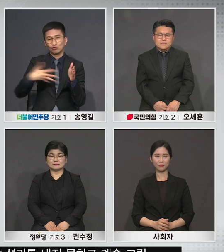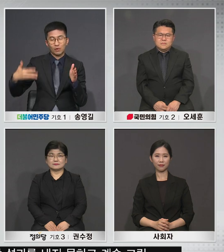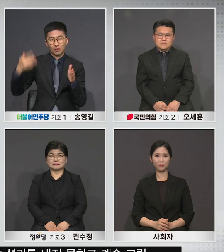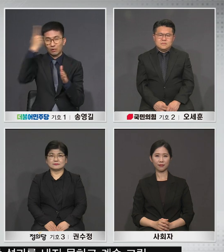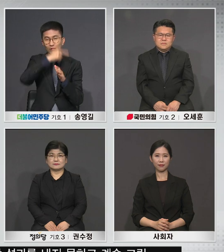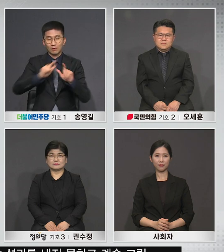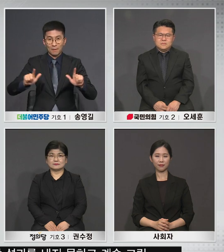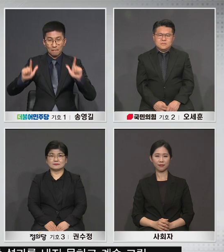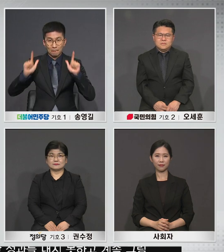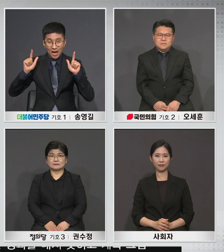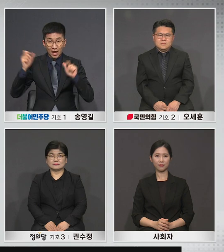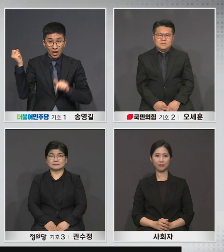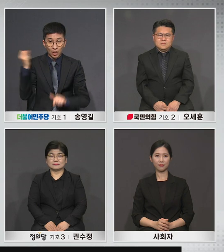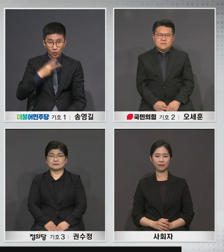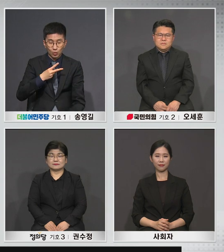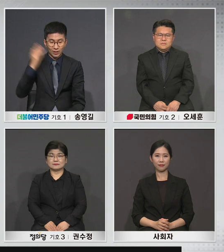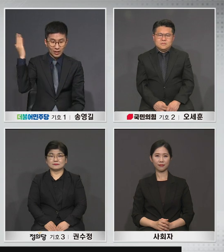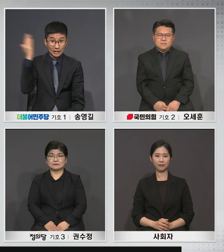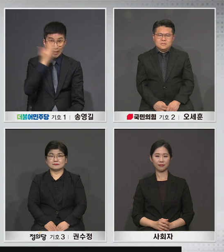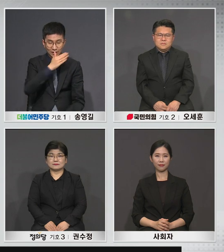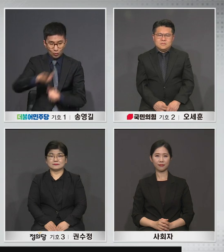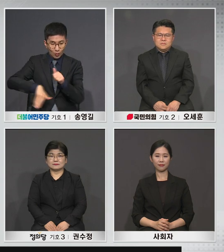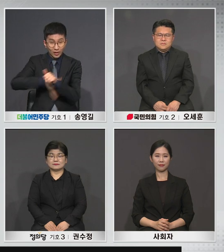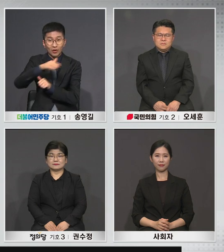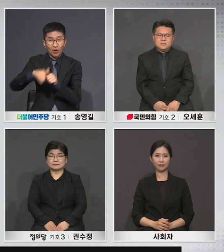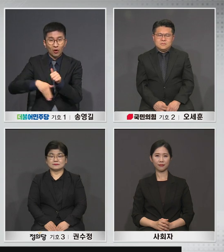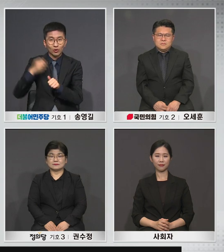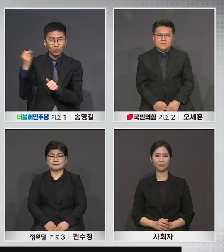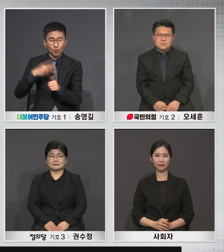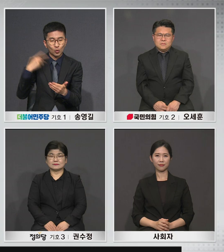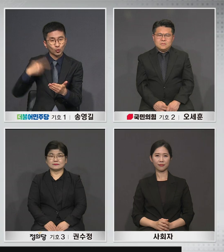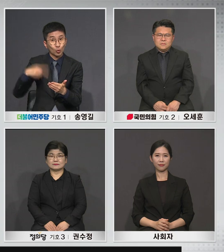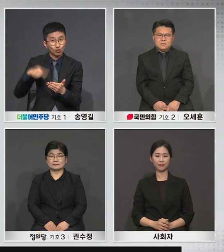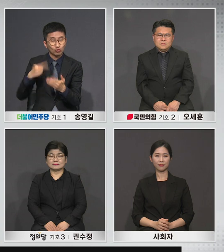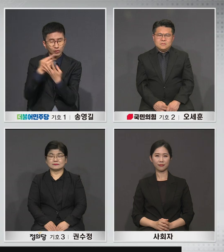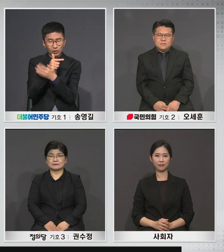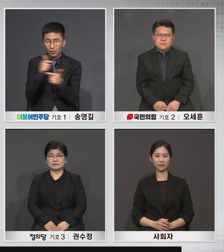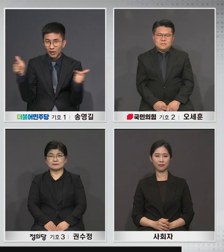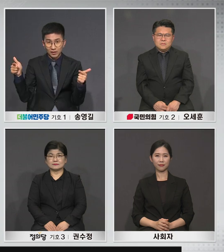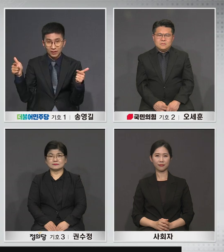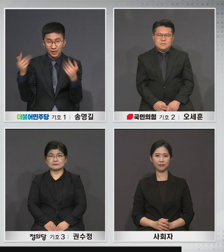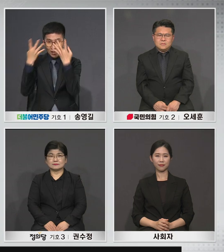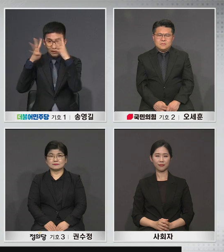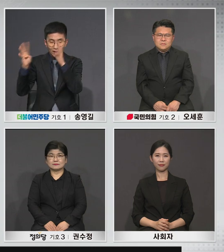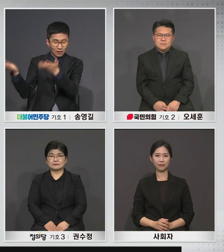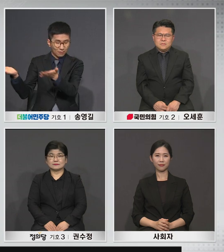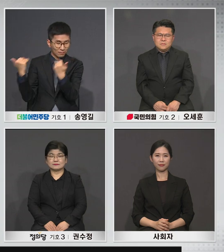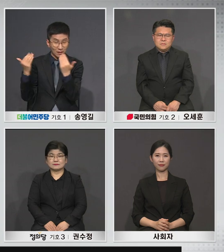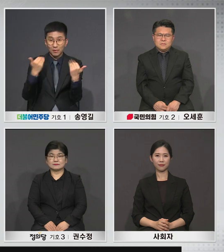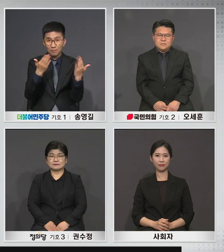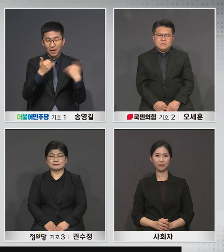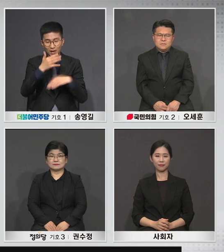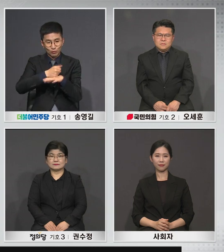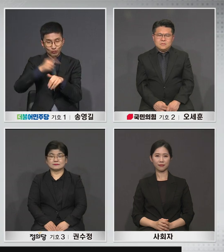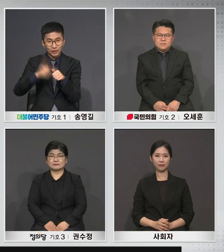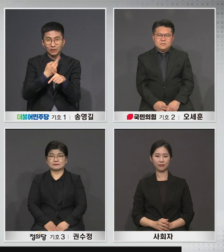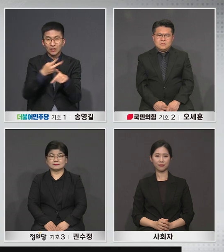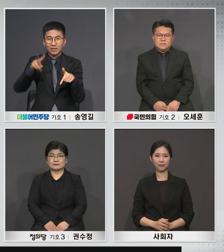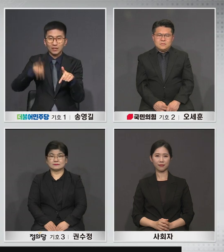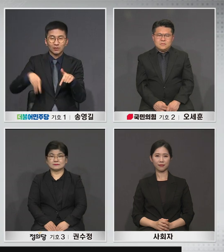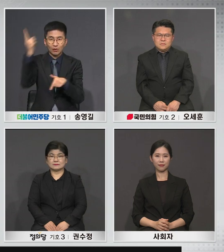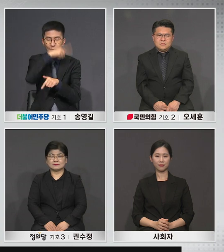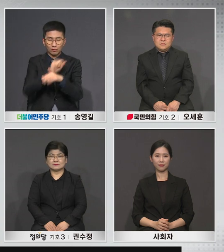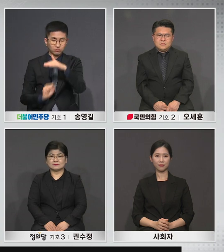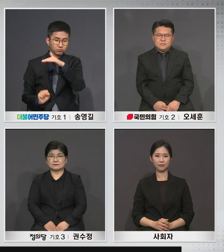녹색기후기금과 세계적 교육기관을 유치해서 인천을 글로벌 도시로 바꿔낸 성과를